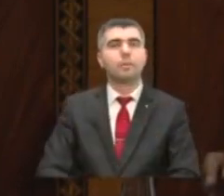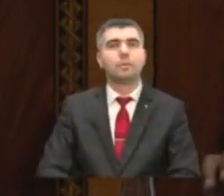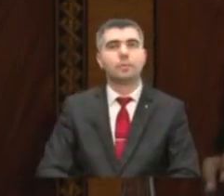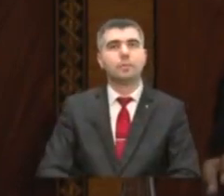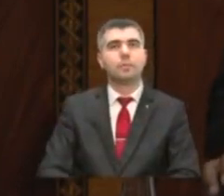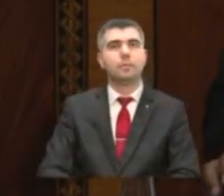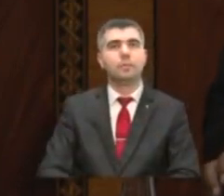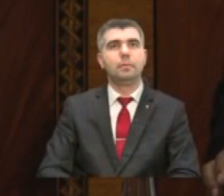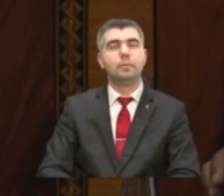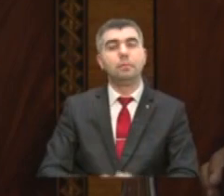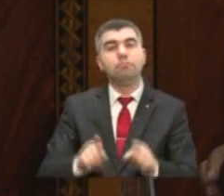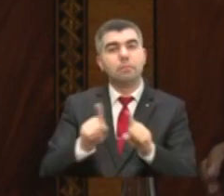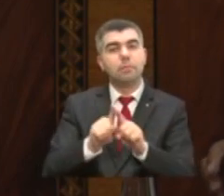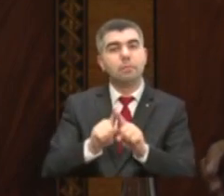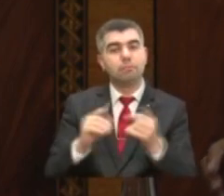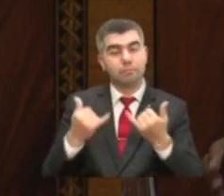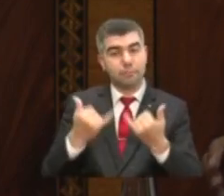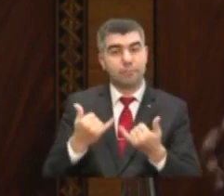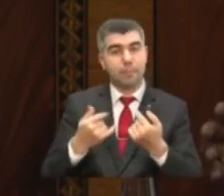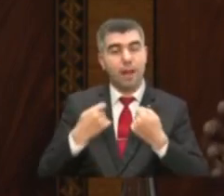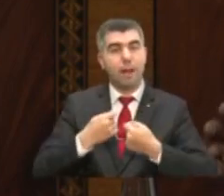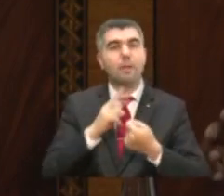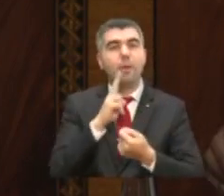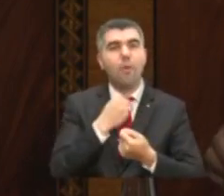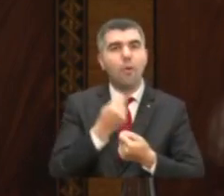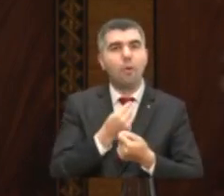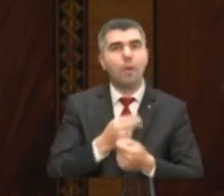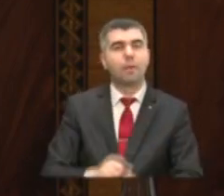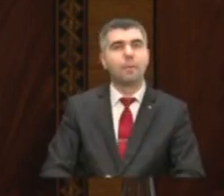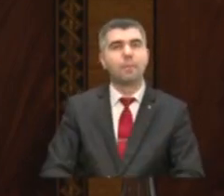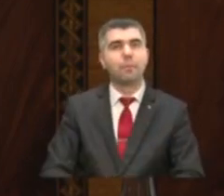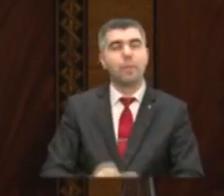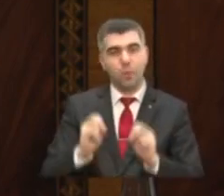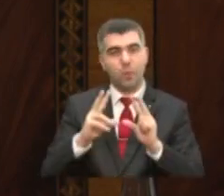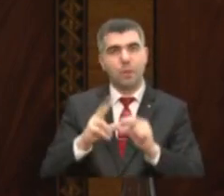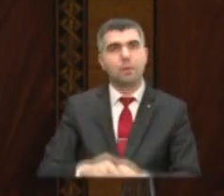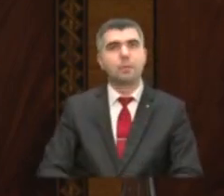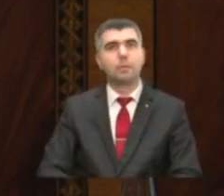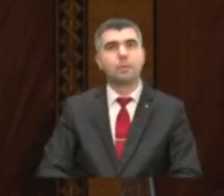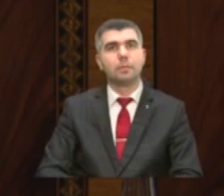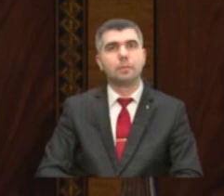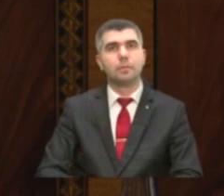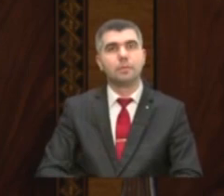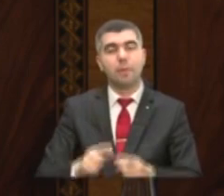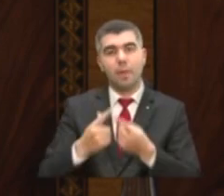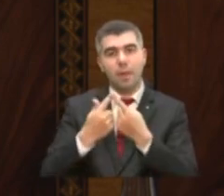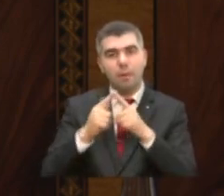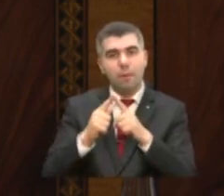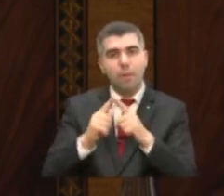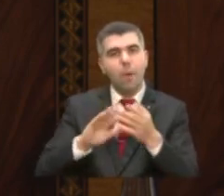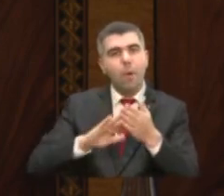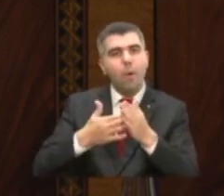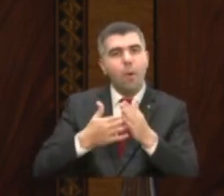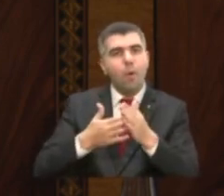في الحقيقة سيد رئيس الحكومة لا يمكن إلا أن ننوه بداية بكل ما تضمنه